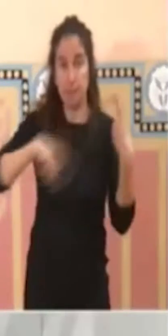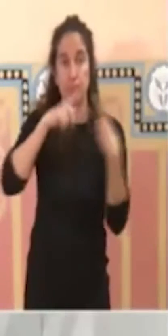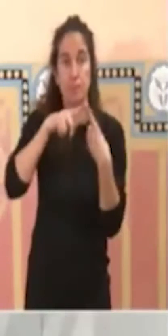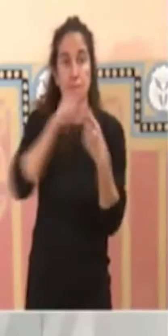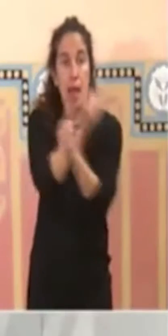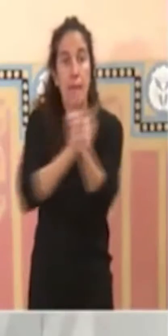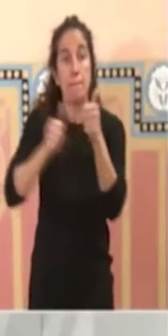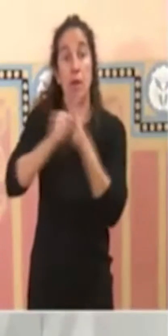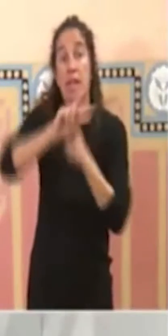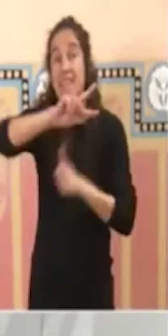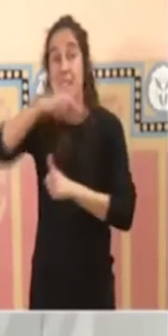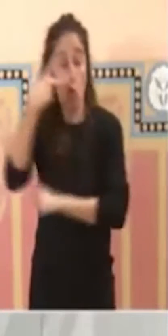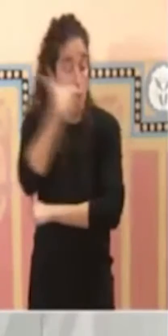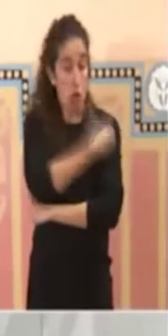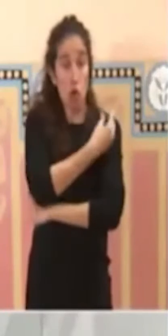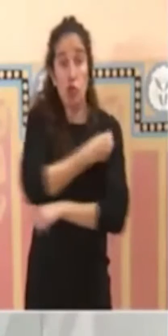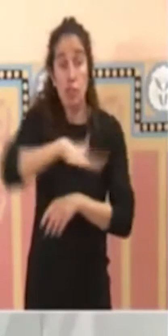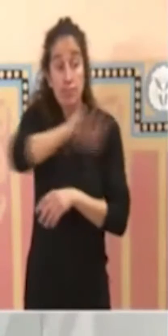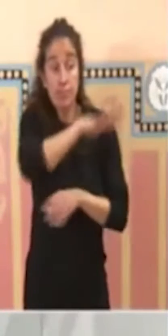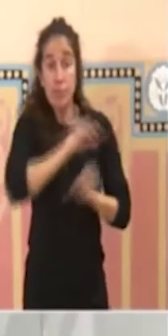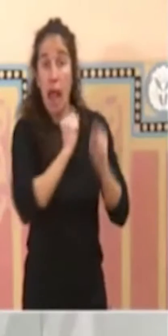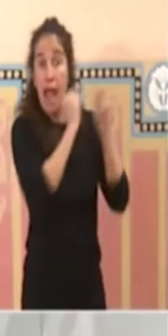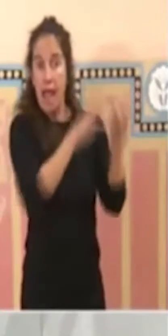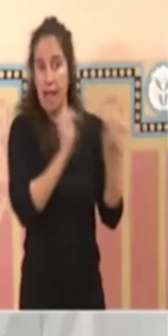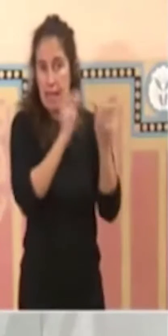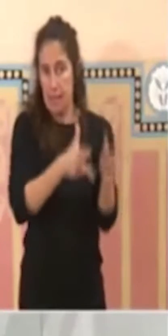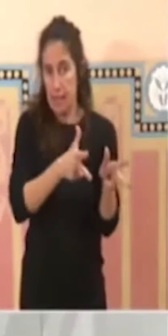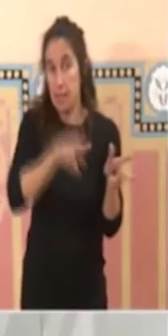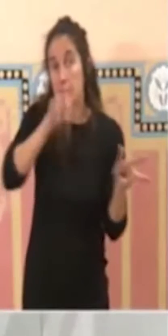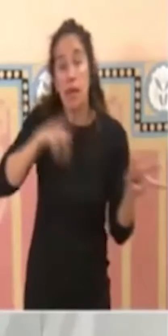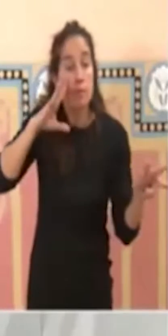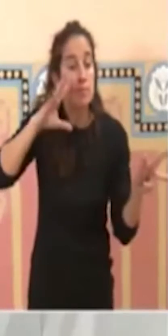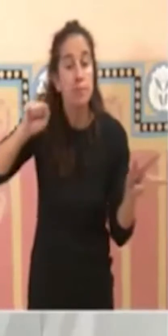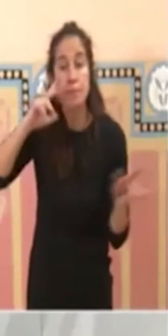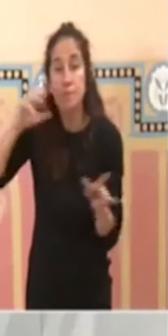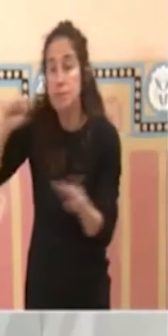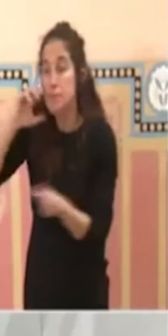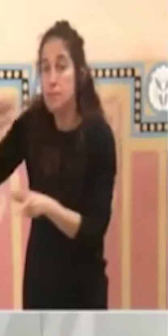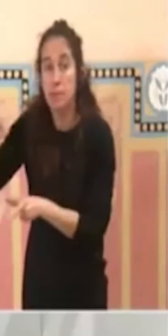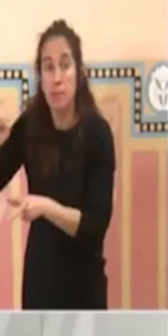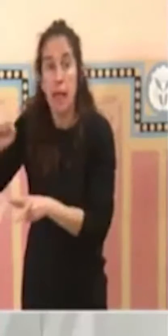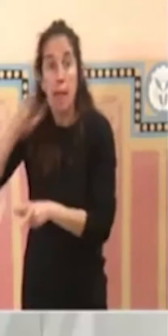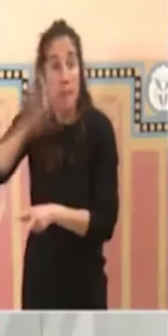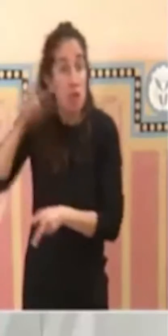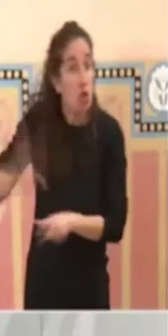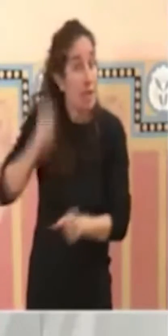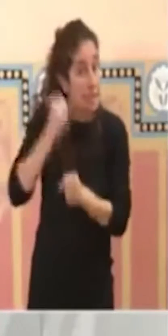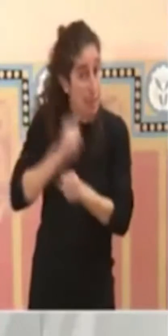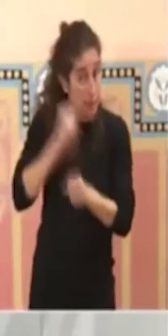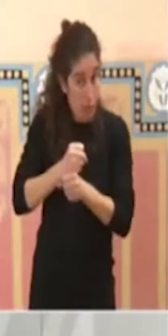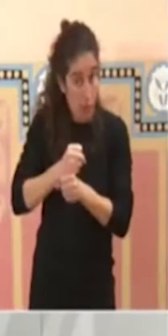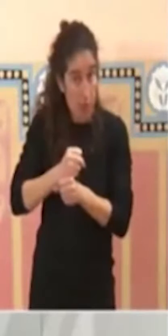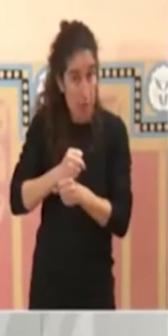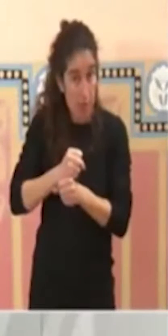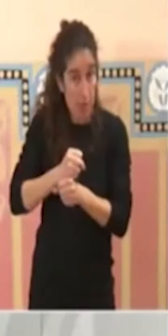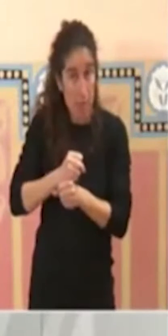prioritat, segones dosis de les residències i també identificar aquelles persones treballadores que no se les va